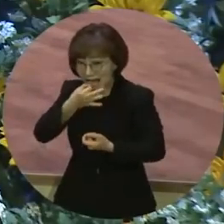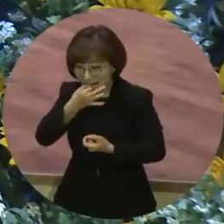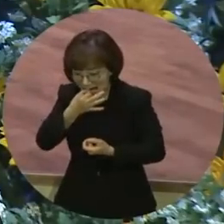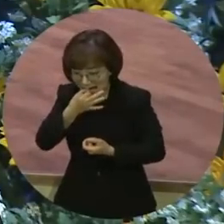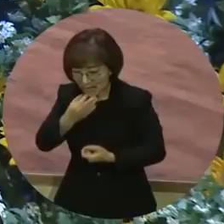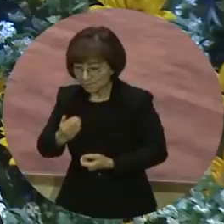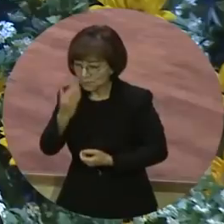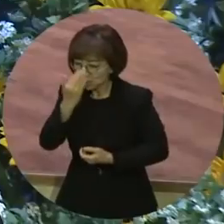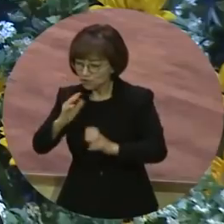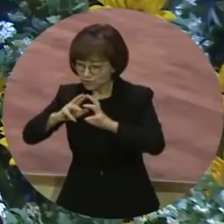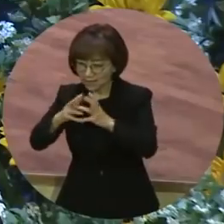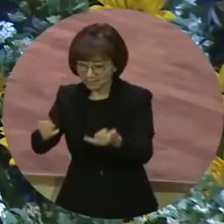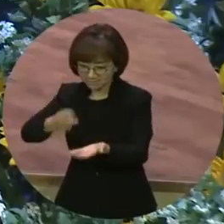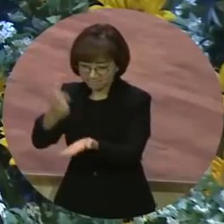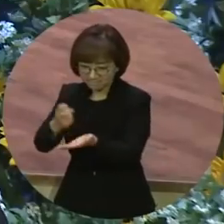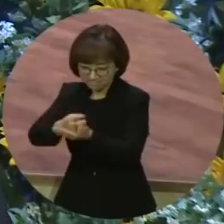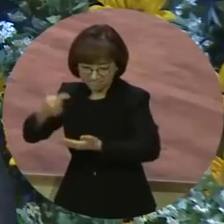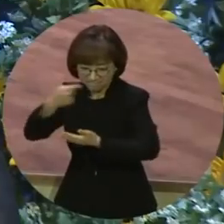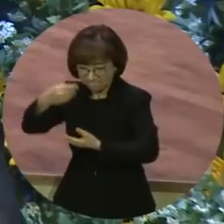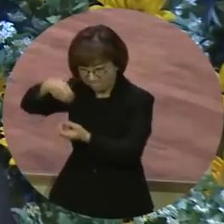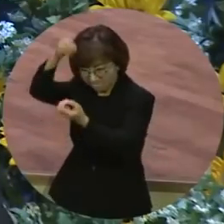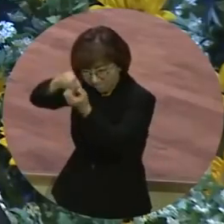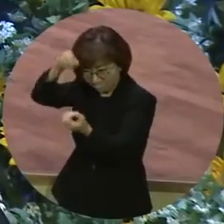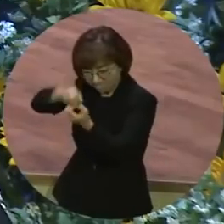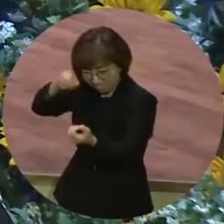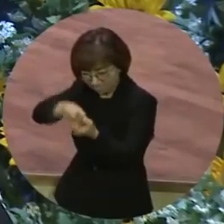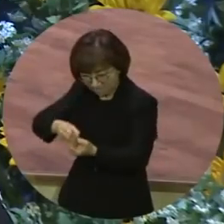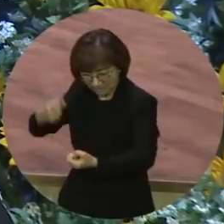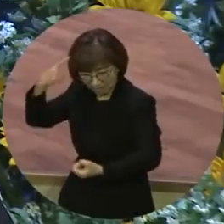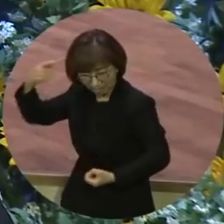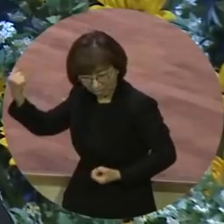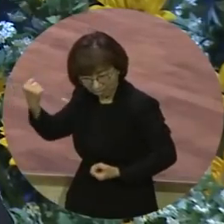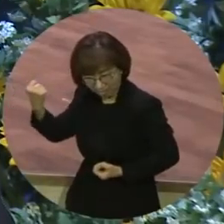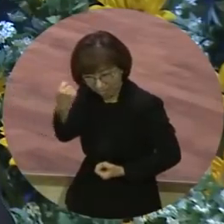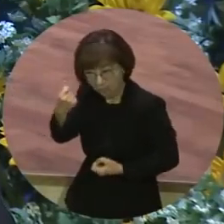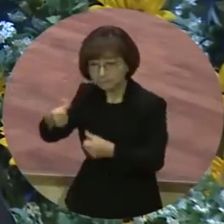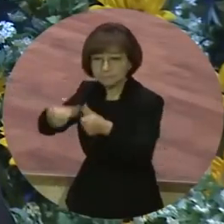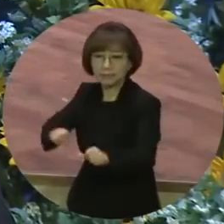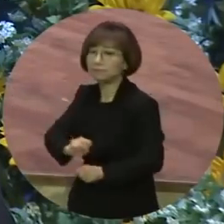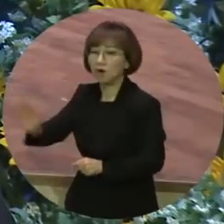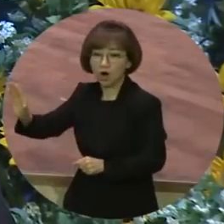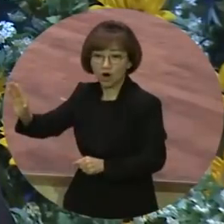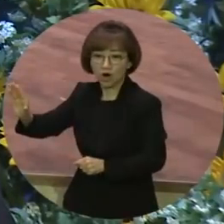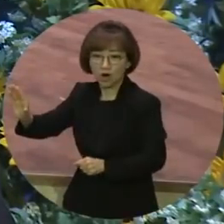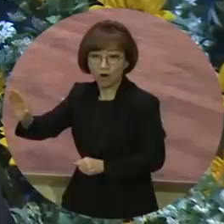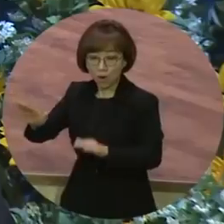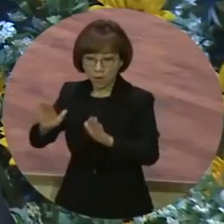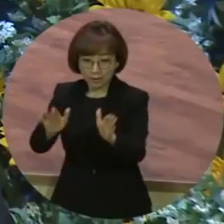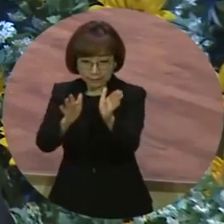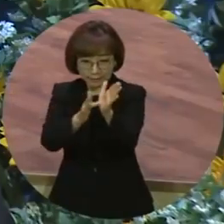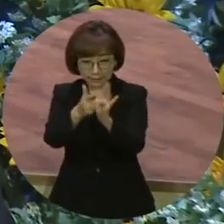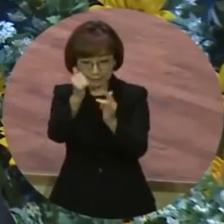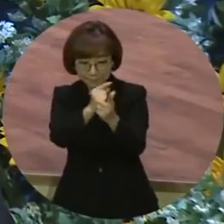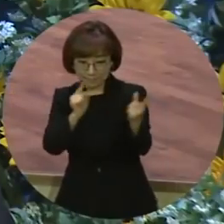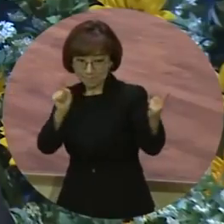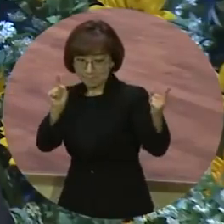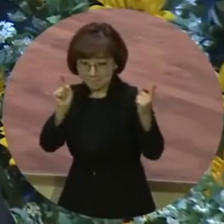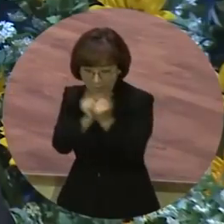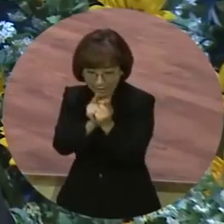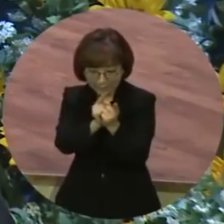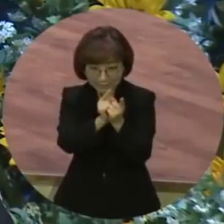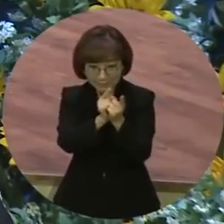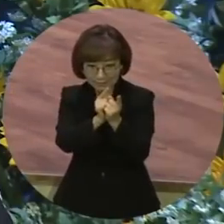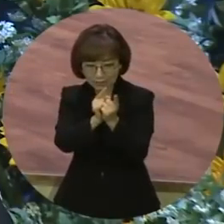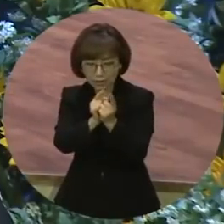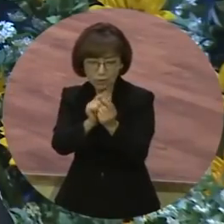획일화되어 있는 유대주의자의 예틀을 깨버리고 예수를 만난 그 순간부터